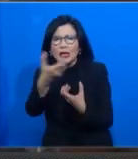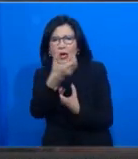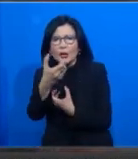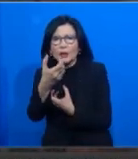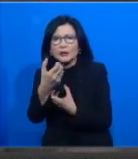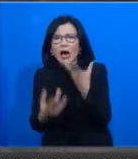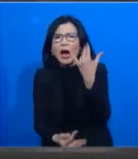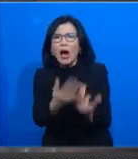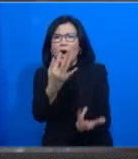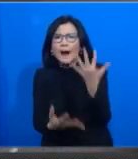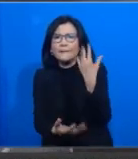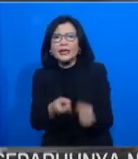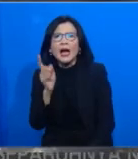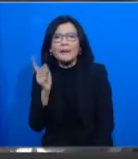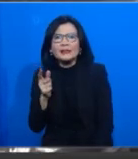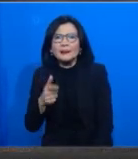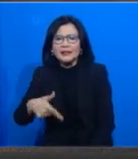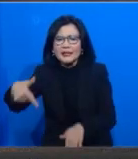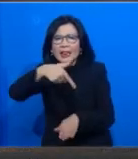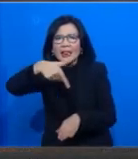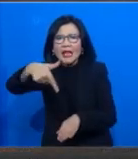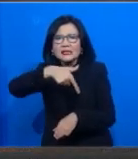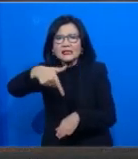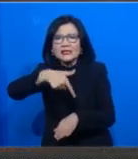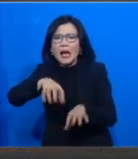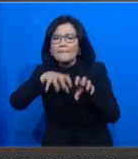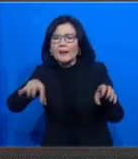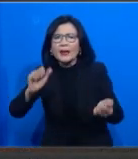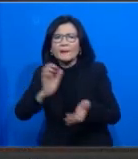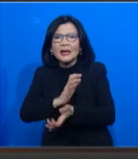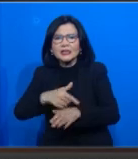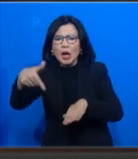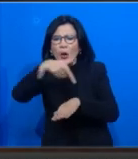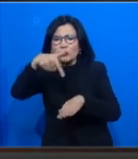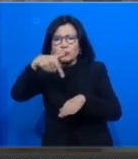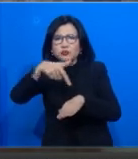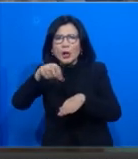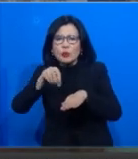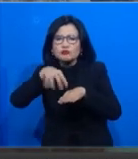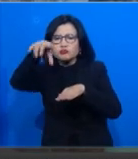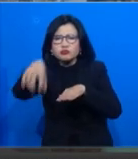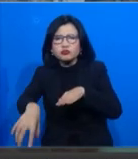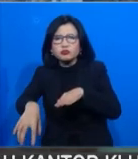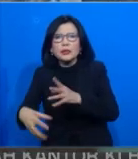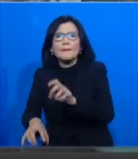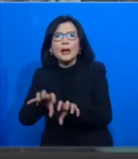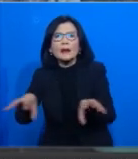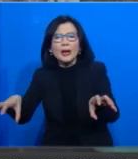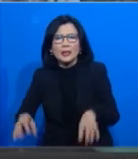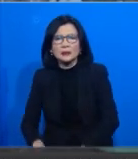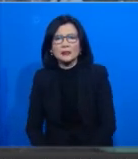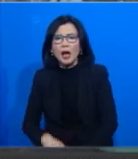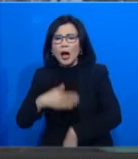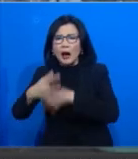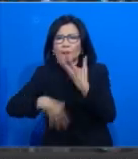dari kegiatan las di lokasi lapak barang bekas. Percikan api las jatuh ke tumpukan barang dan langsung membesar. Proses